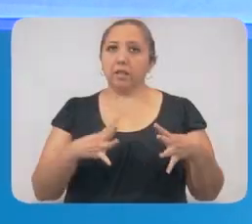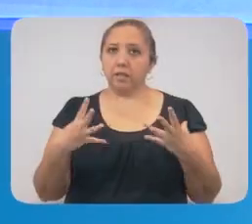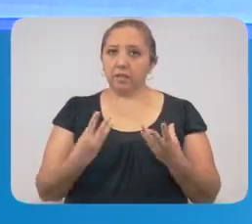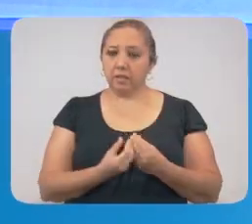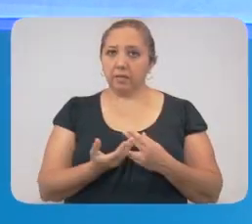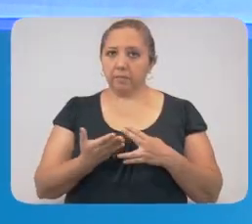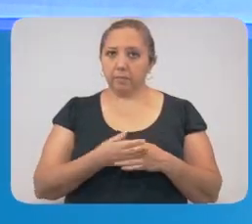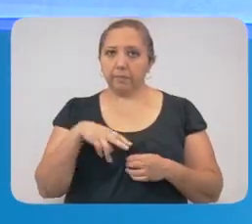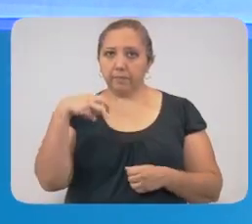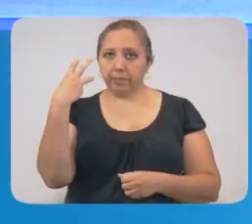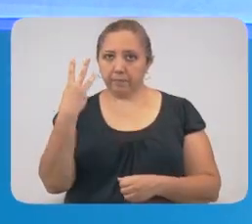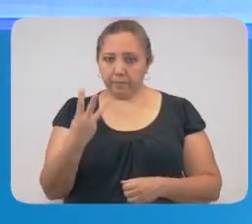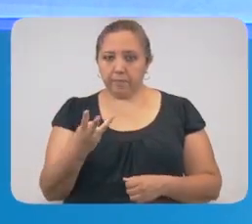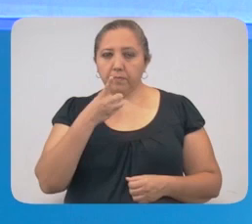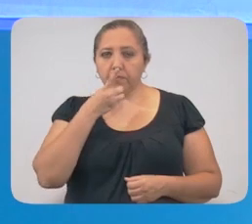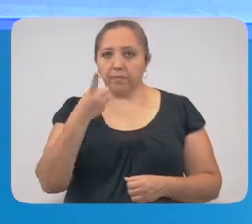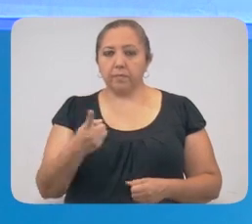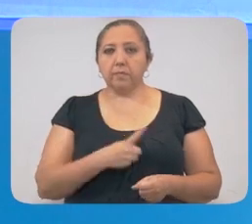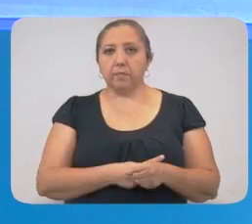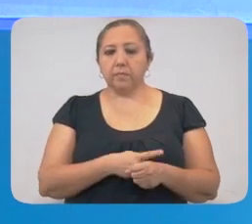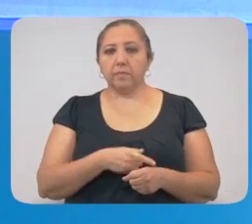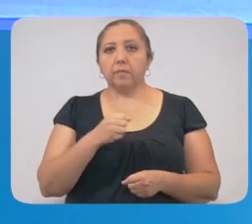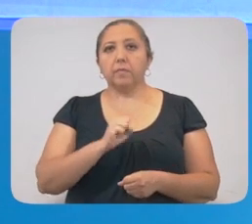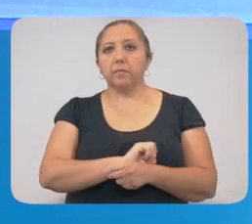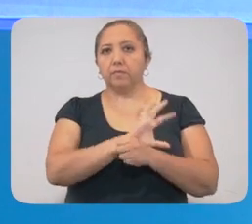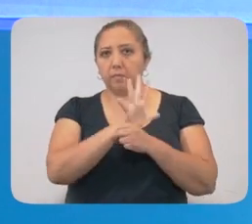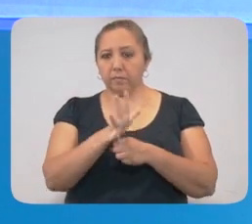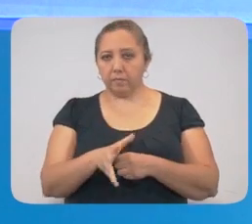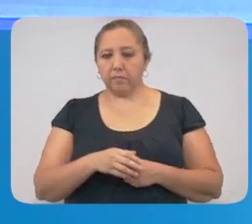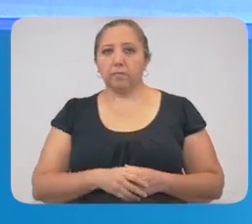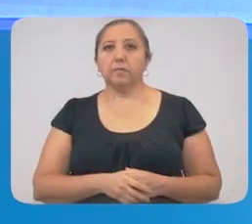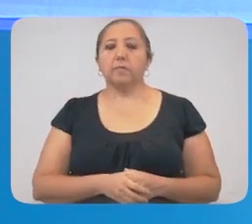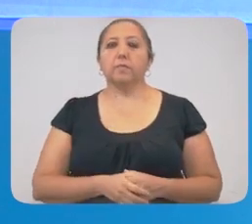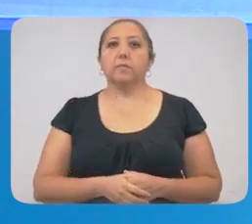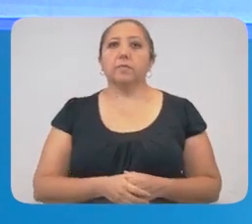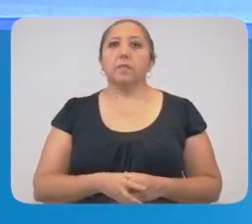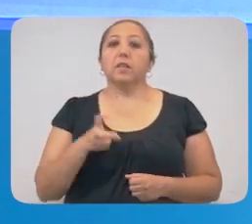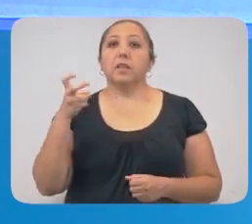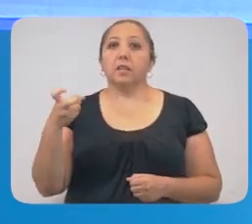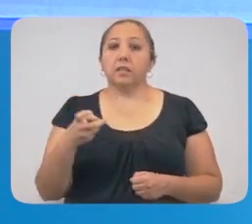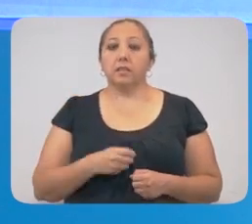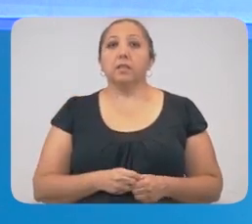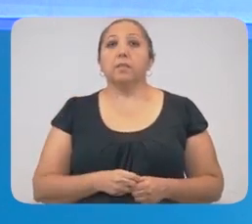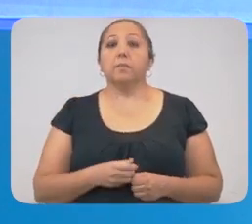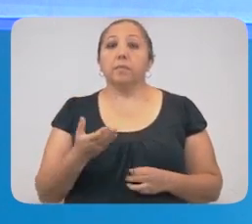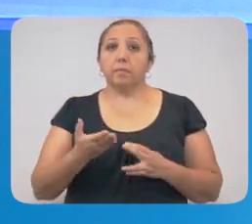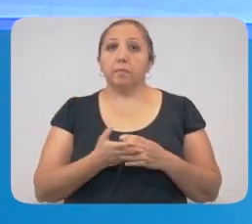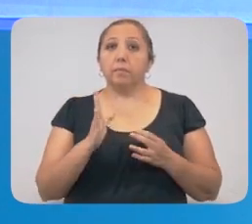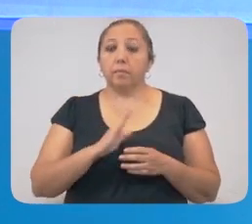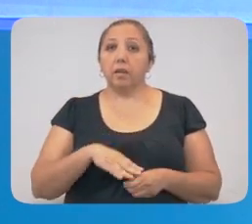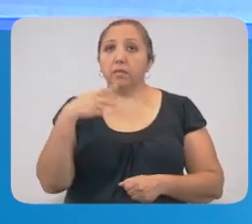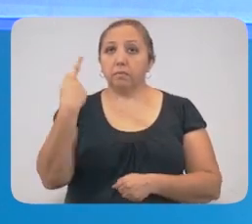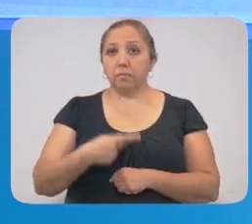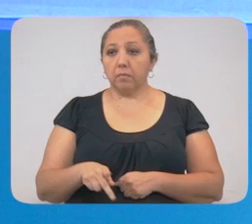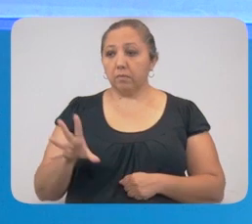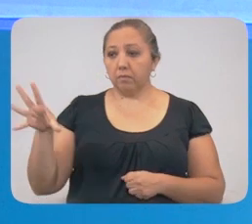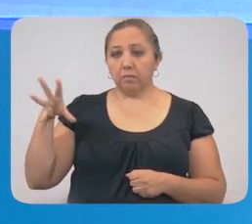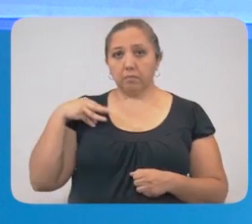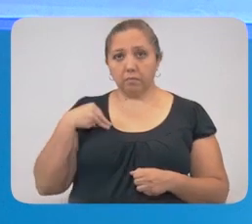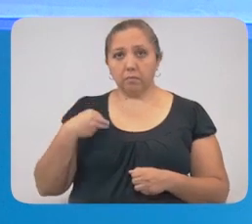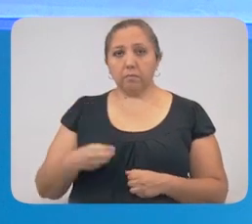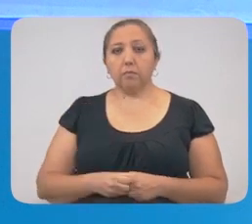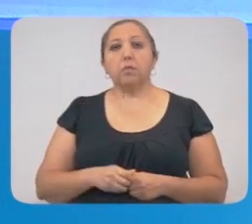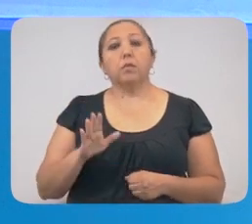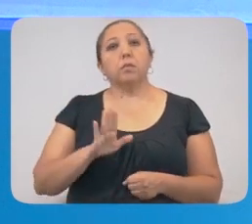ukit pahaltulagal tushe, le olal, tsokuhets el jejelas nukbezahil, tialujelsal ubin le kohanila. Beyo, umolailo toho olale,